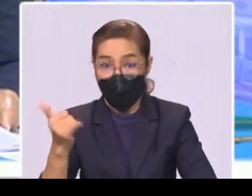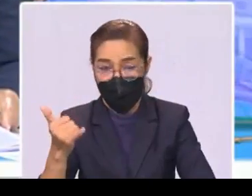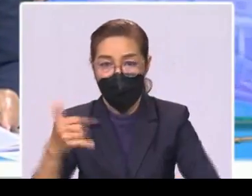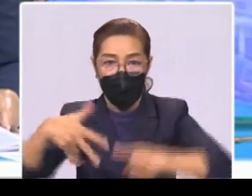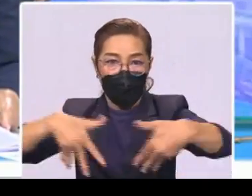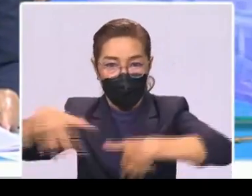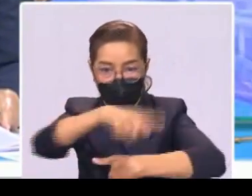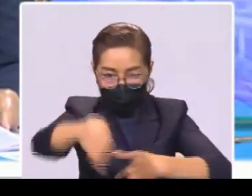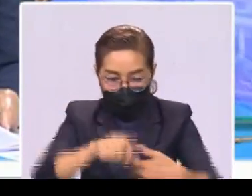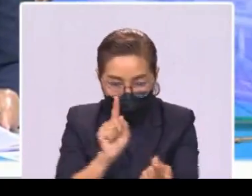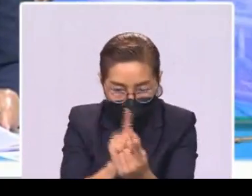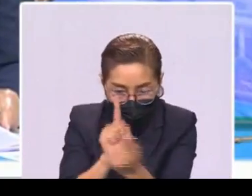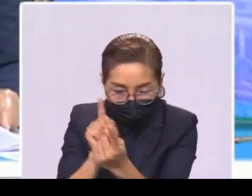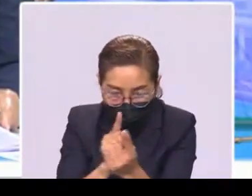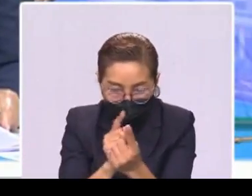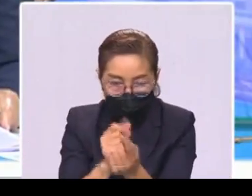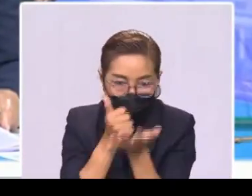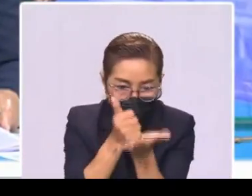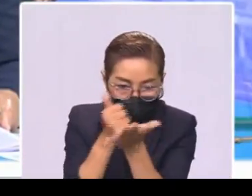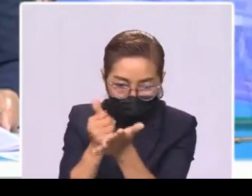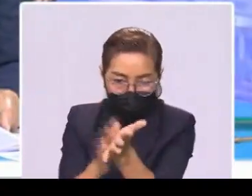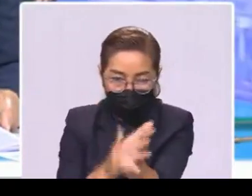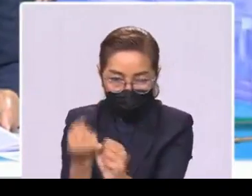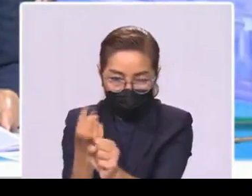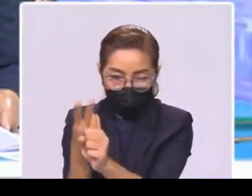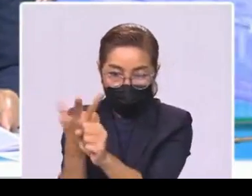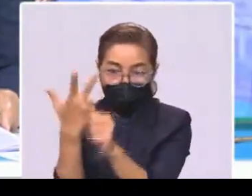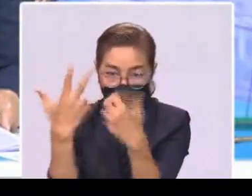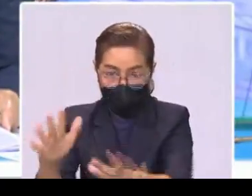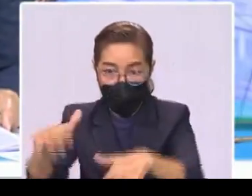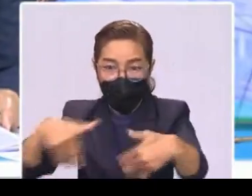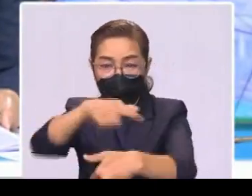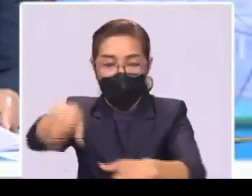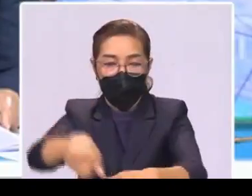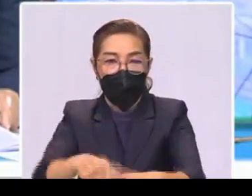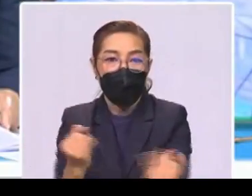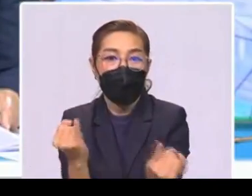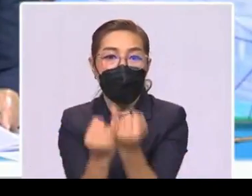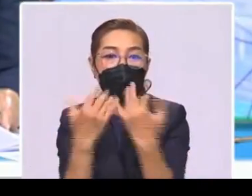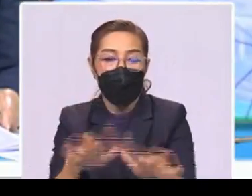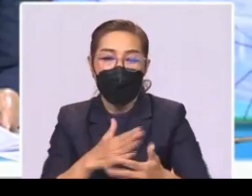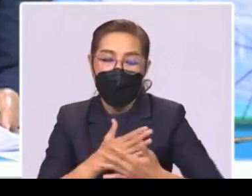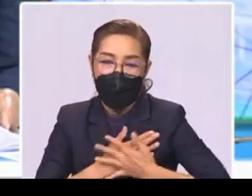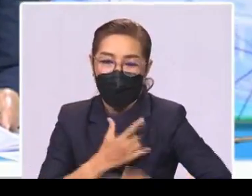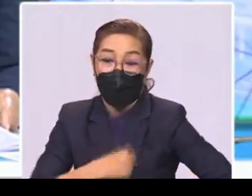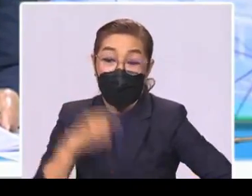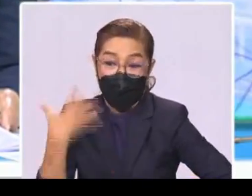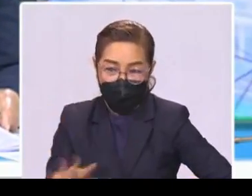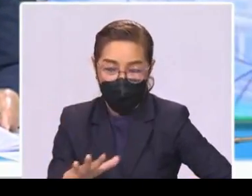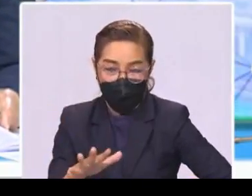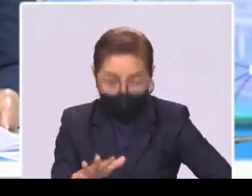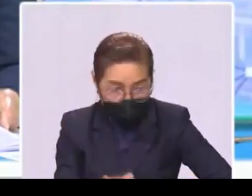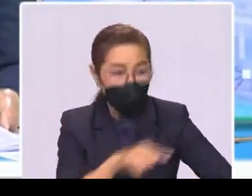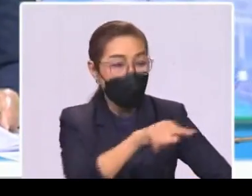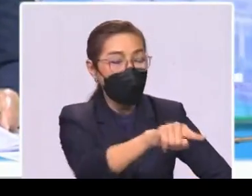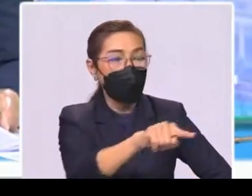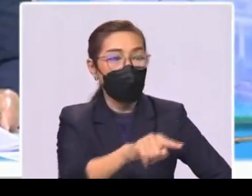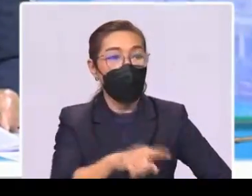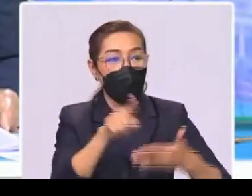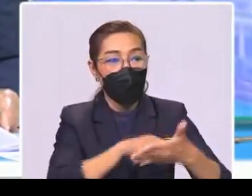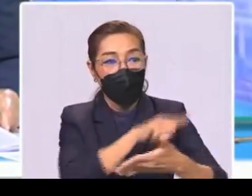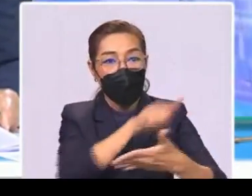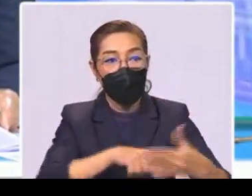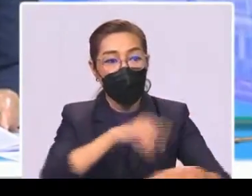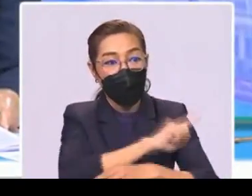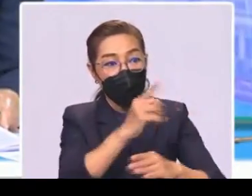3ปี 4ปีจนชาวบ้านเนี่ยชอบแล้วรักแล้วนะเช็คกระแสะอ้าพอถึงวันเลือกตั้งเนี่ยเปิดตัวเลย